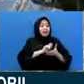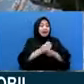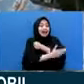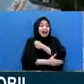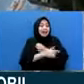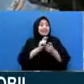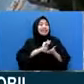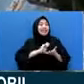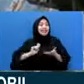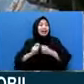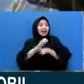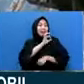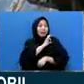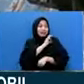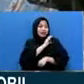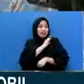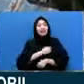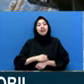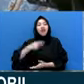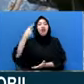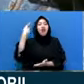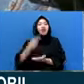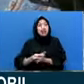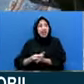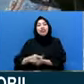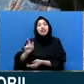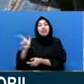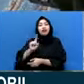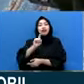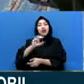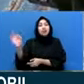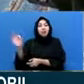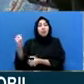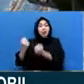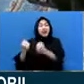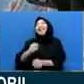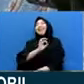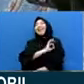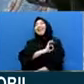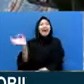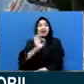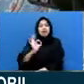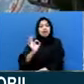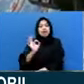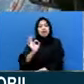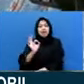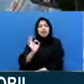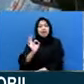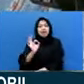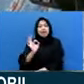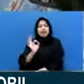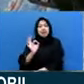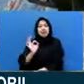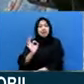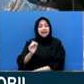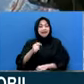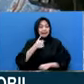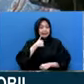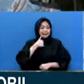pernah ada kontrak sewa 1000 unit mobil tidak ada jadi seknek